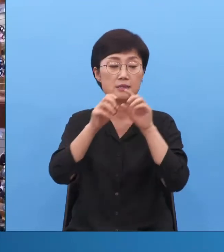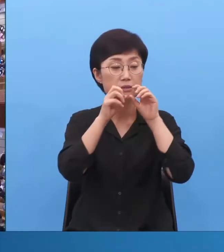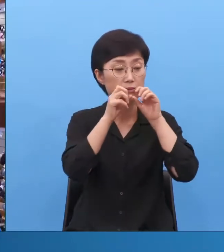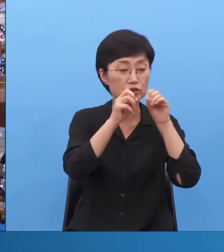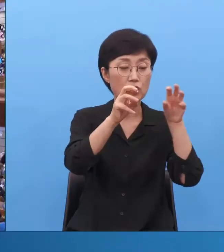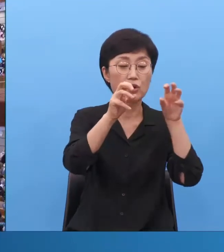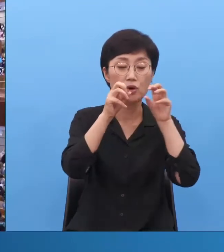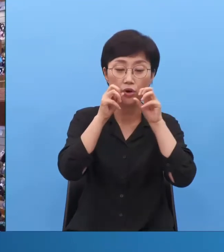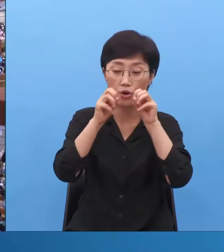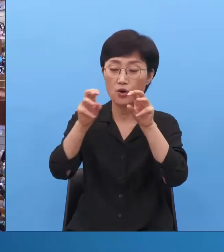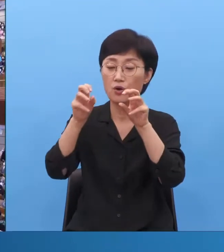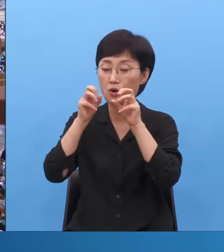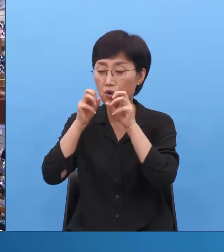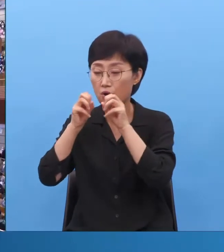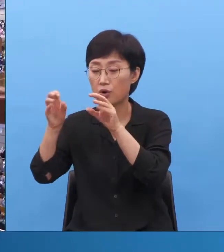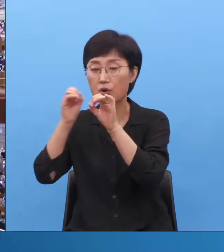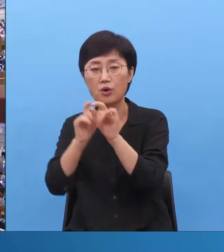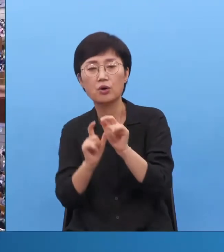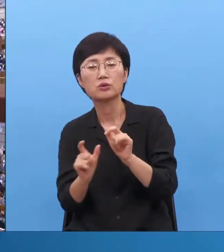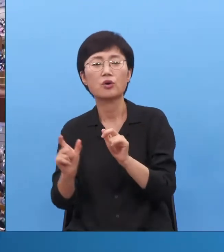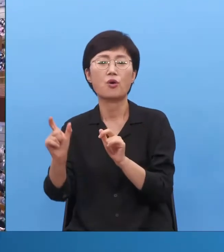그 말씀